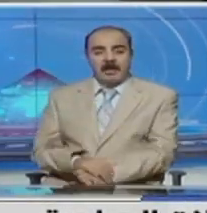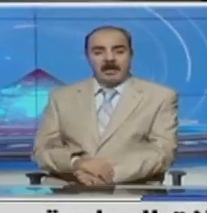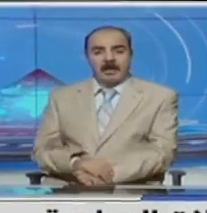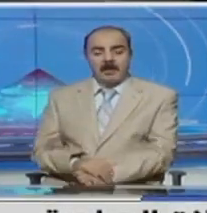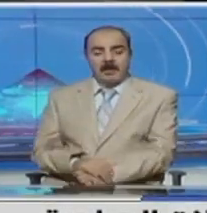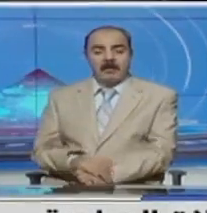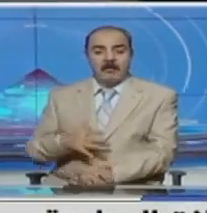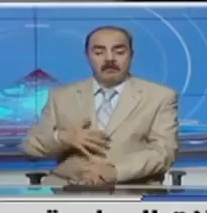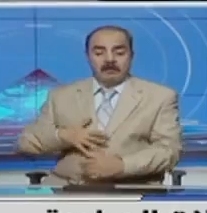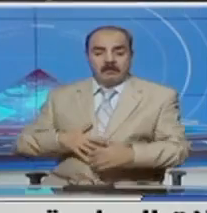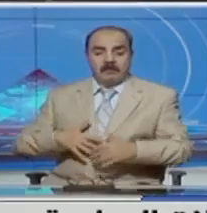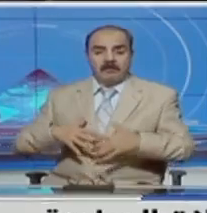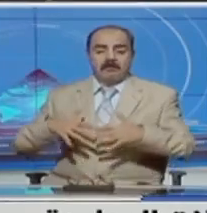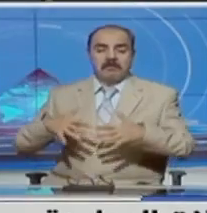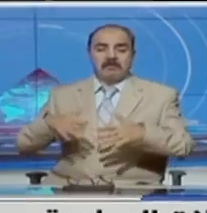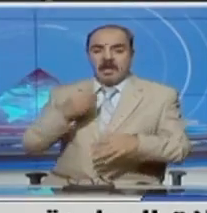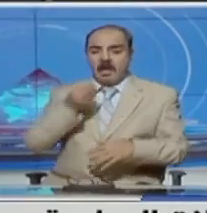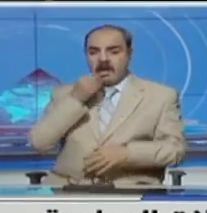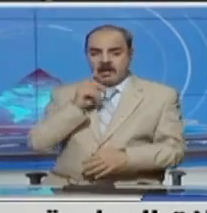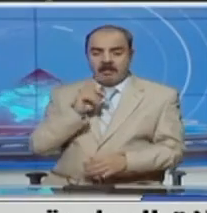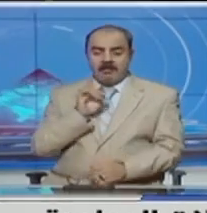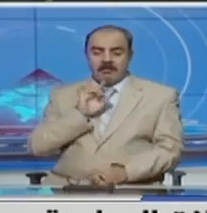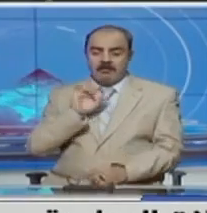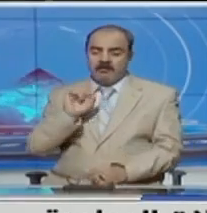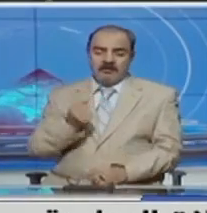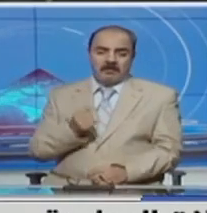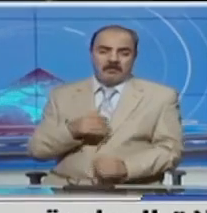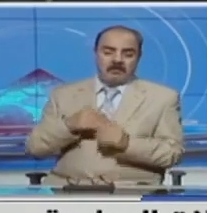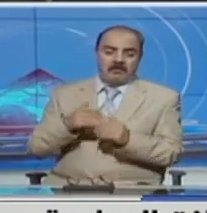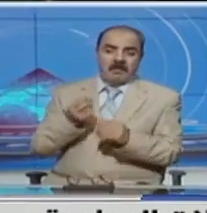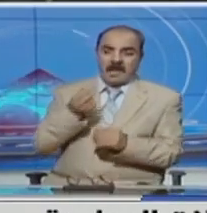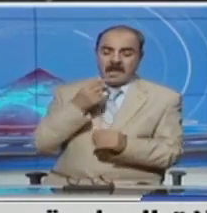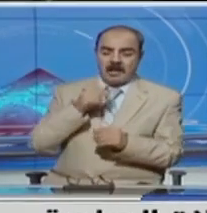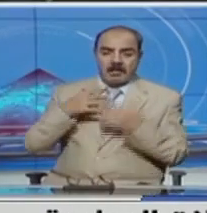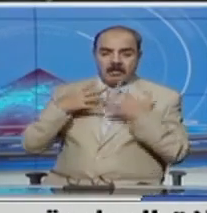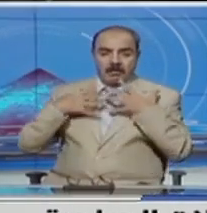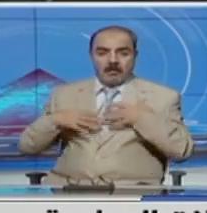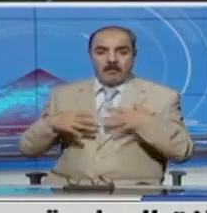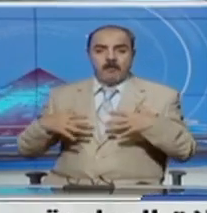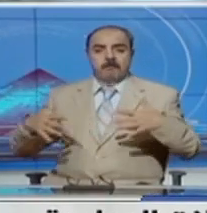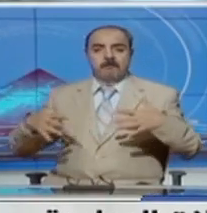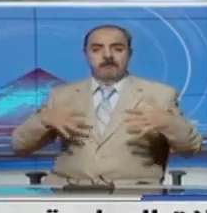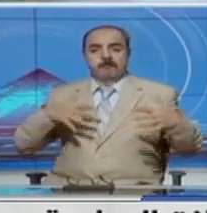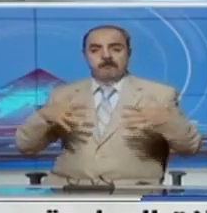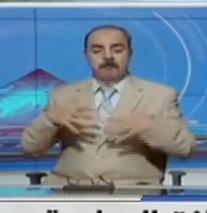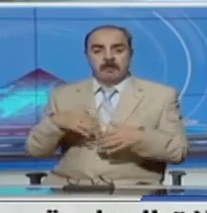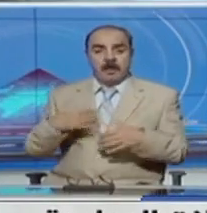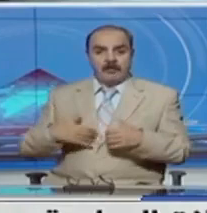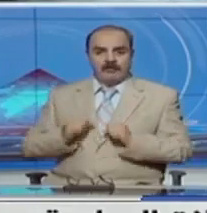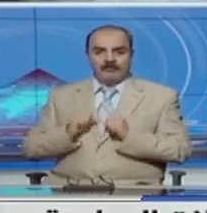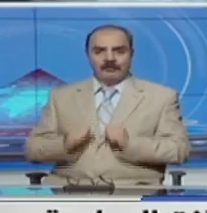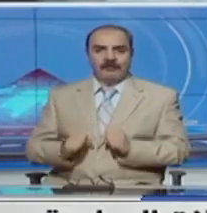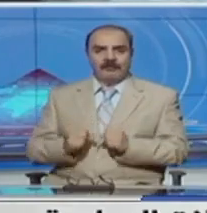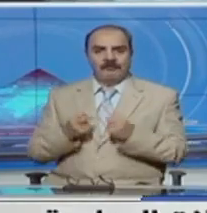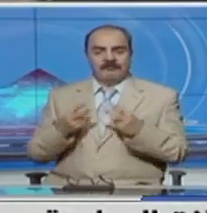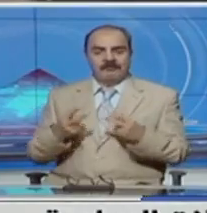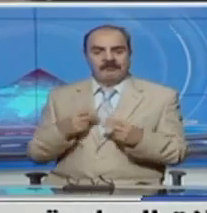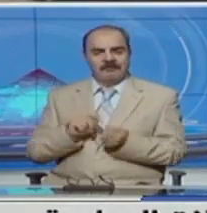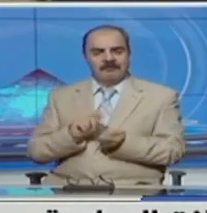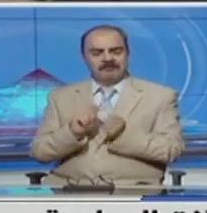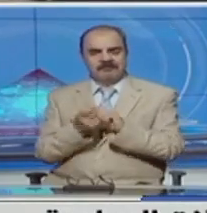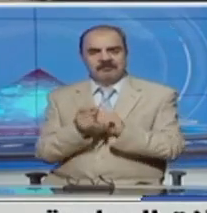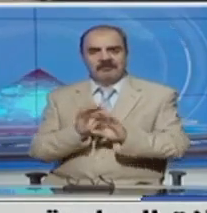كانت بطني كبيرة، كنتش باكل أي حاجة، كان جسمي مورم خالص. بعد العملية بقى اتغيرت